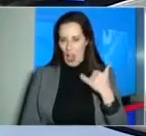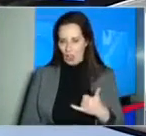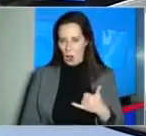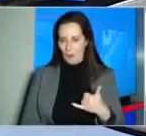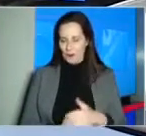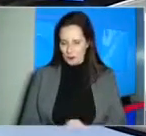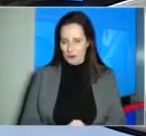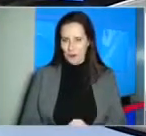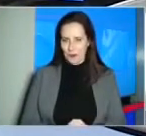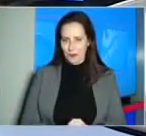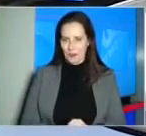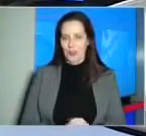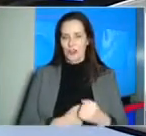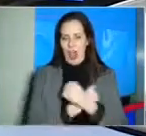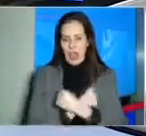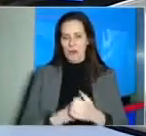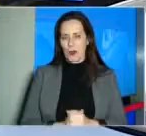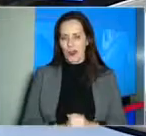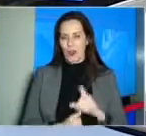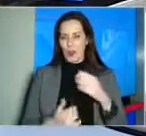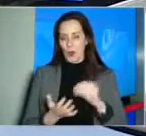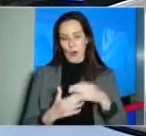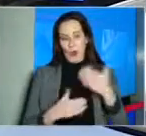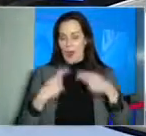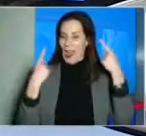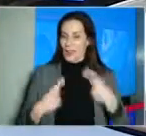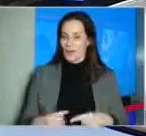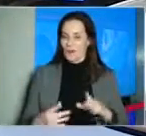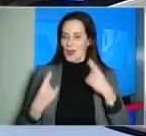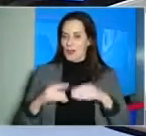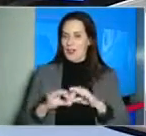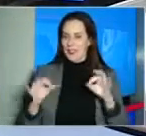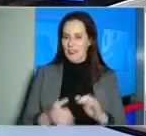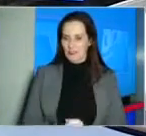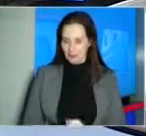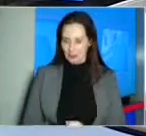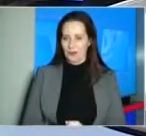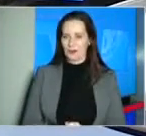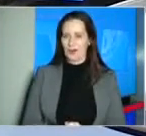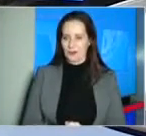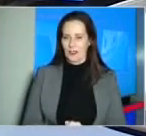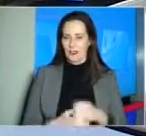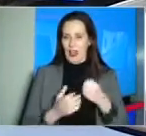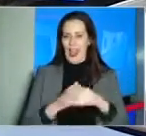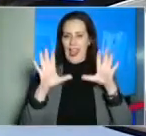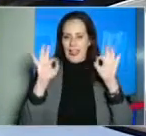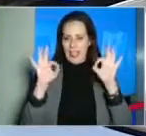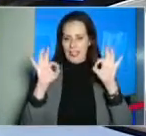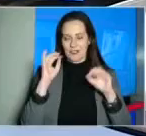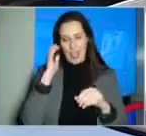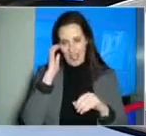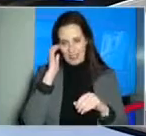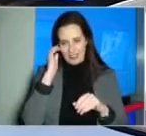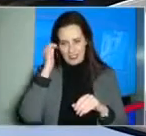של... החיבוק. של החיבוק. אבל היום עוד לא נגמר. היום רק מתחיל. כן. היום בעיצומו עד 10. Mm-hmm. טוב, אז